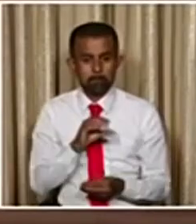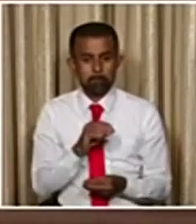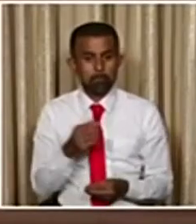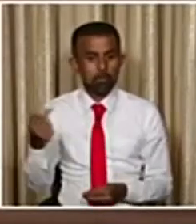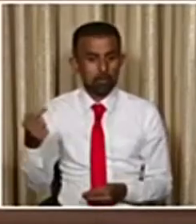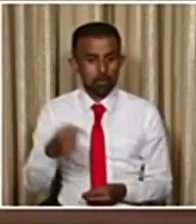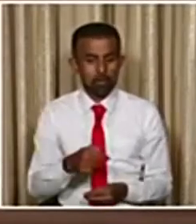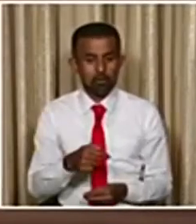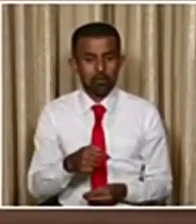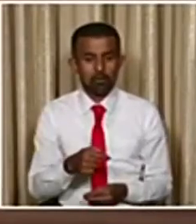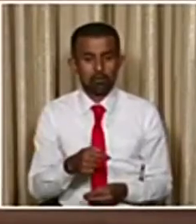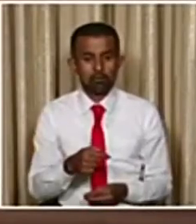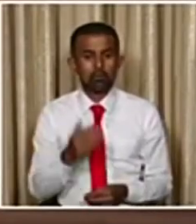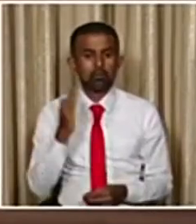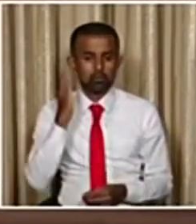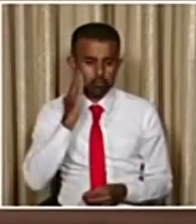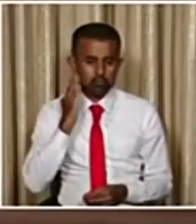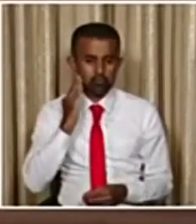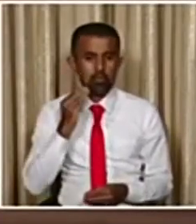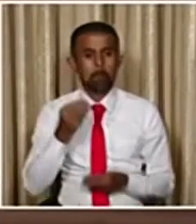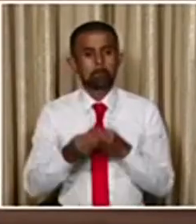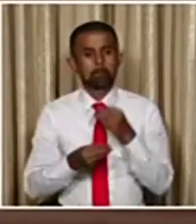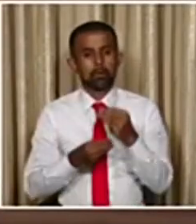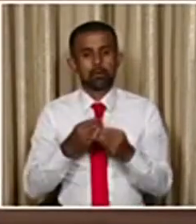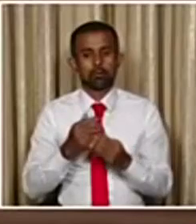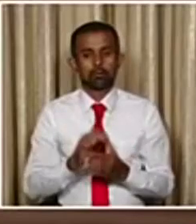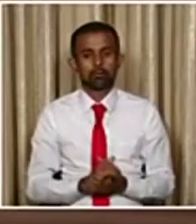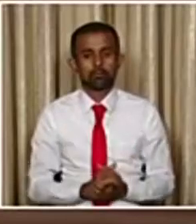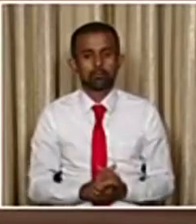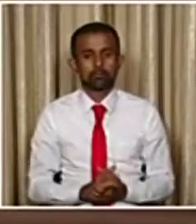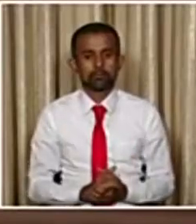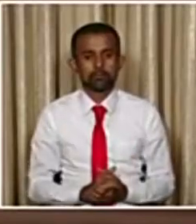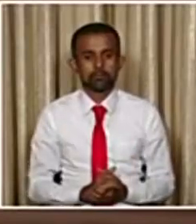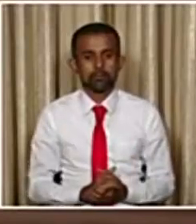පැමිණෙන්නේ බොහෝමයක් විදේශීය සමාගමවල.